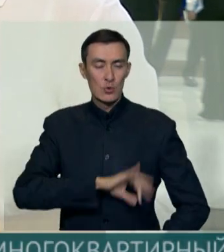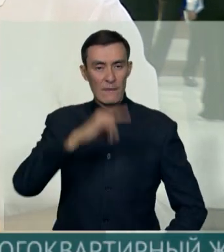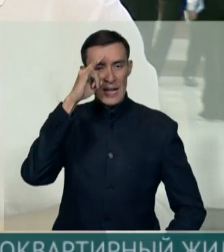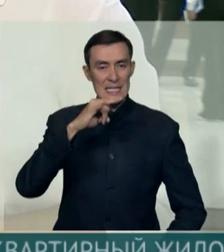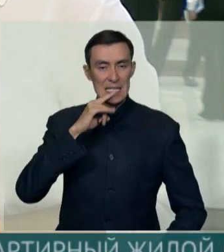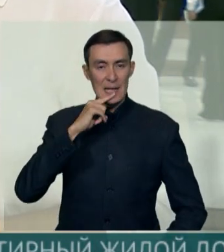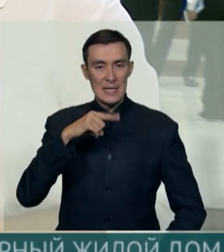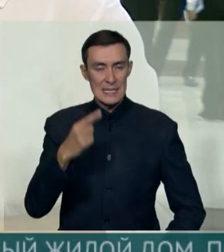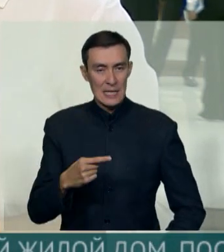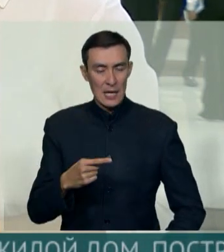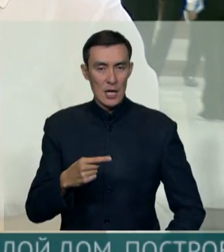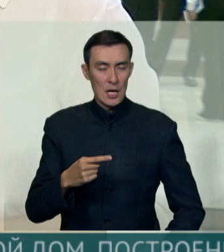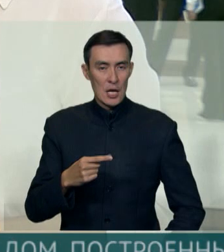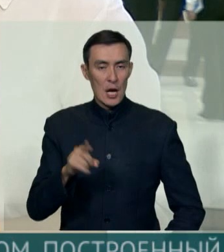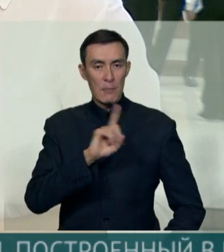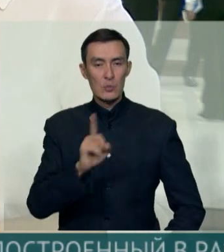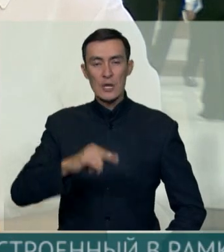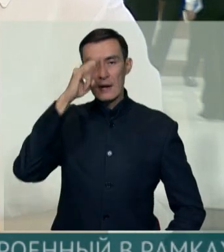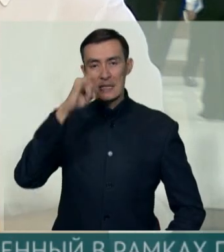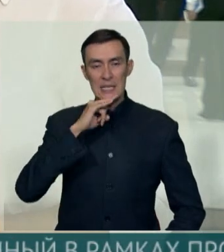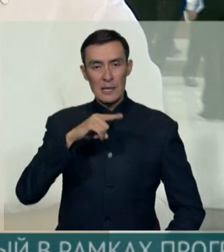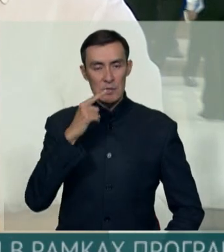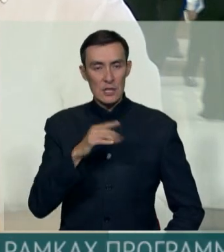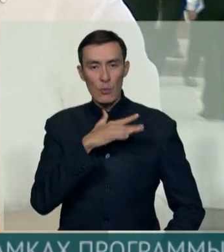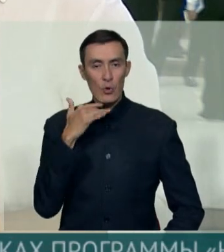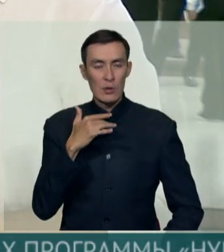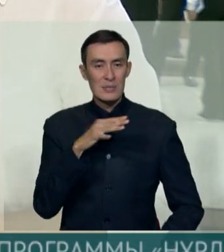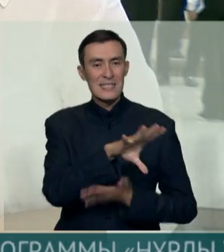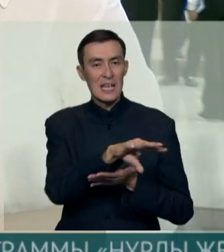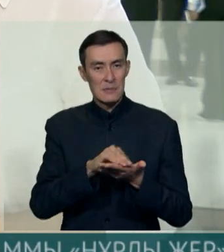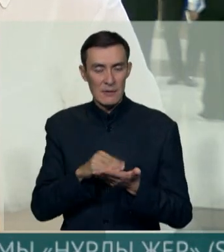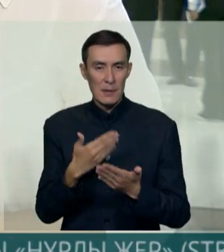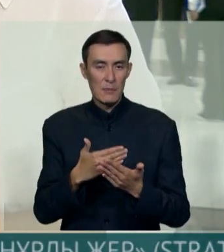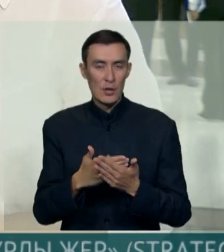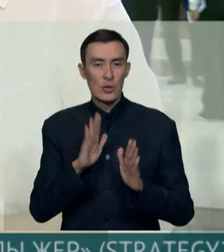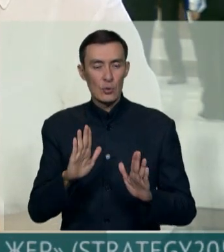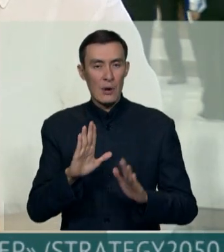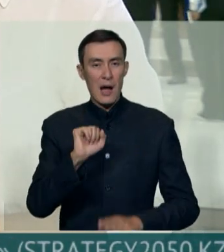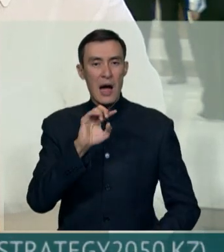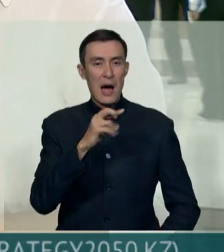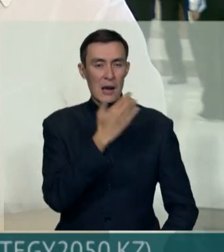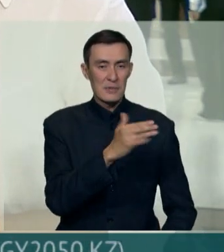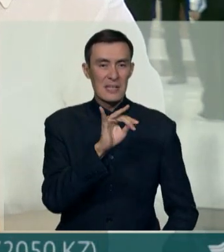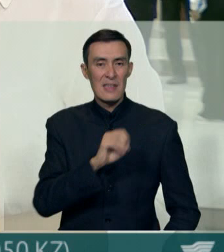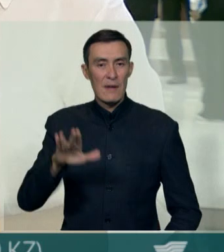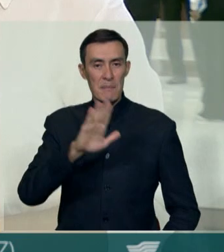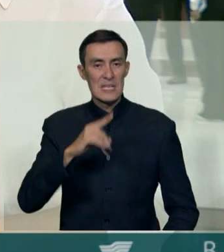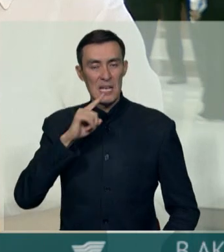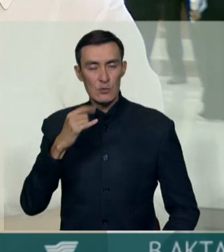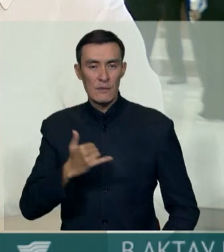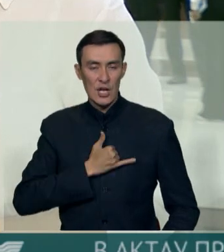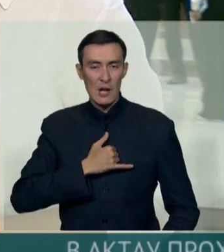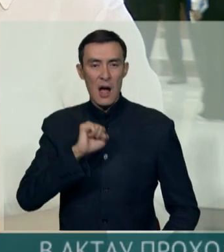казахском языке, потому что в казахском языке сейчас очень много заимствований, не только с персидского и арабского, но и с европейских языков. Поэтому наш